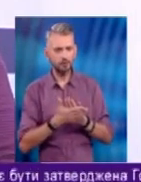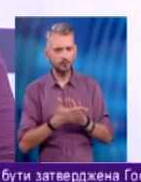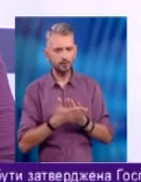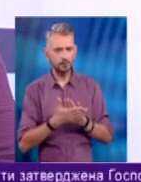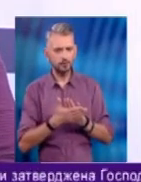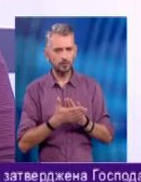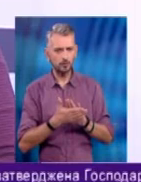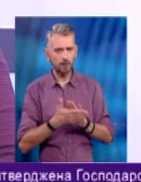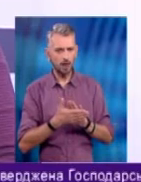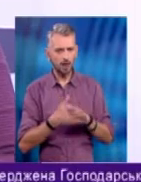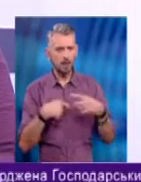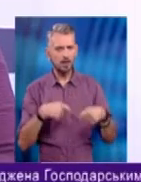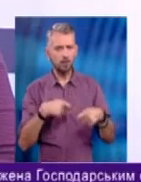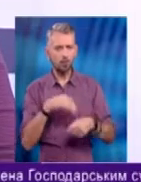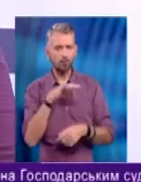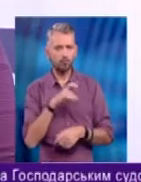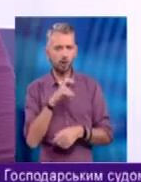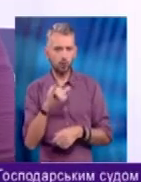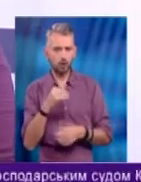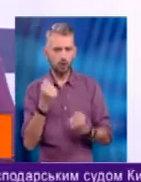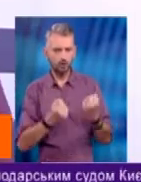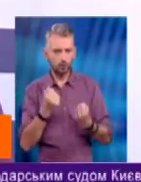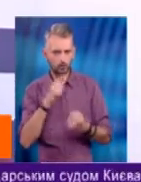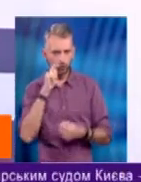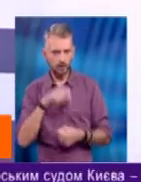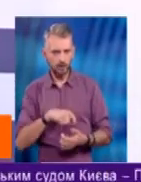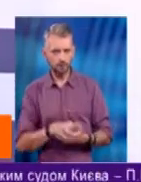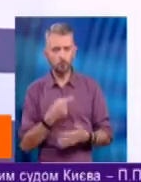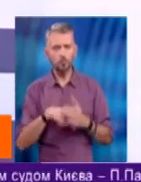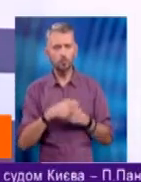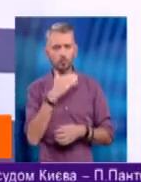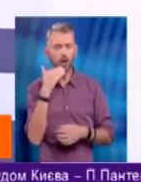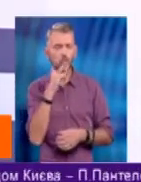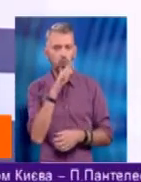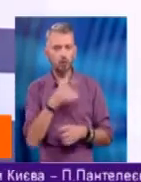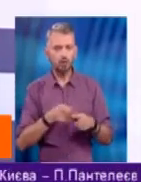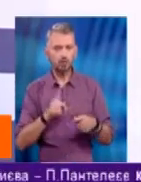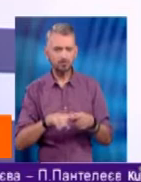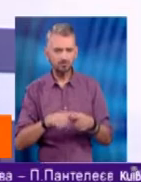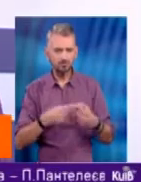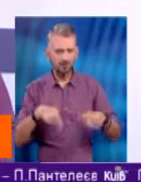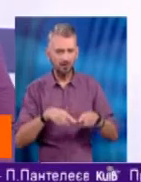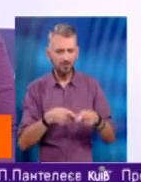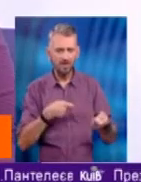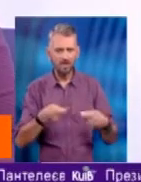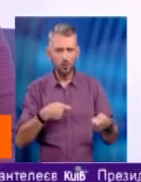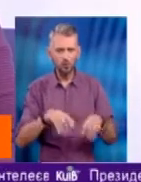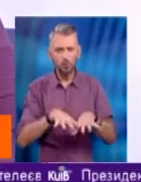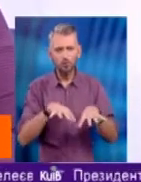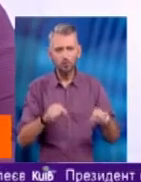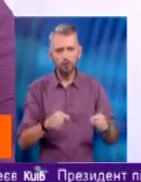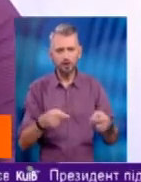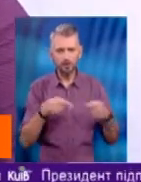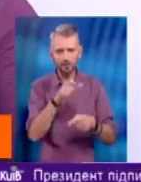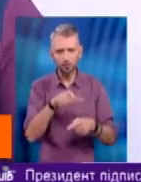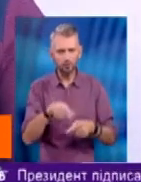ринку вживаних автомобілів щодо, ну, скажімо так, України. Тому що вже багато років цей ринок дійсно монополізований певними там особами, не буду я